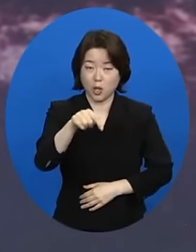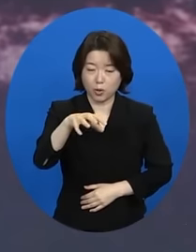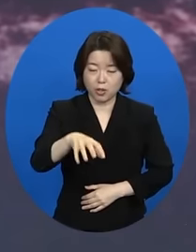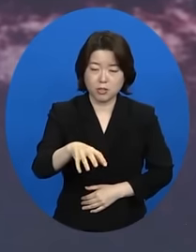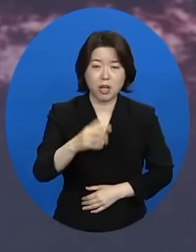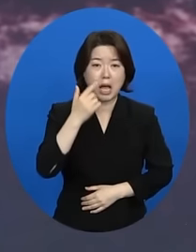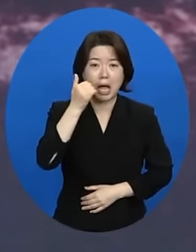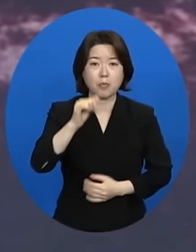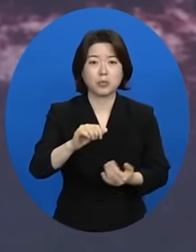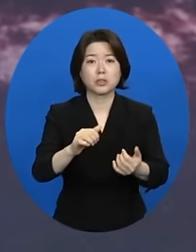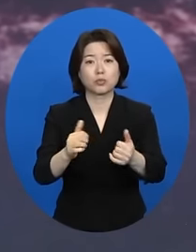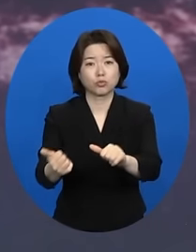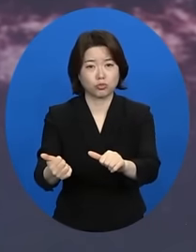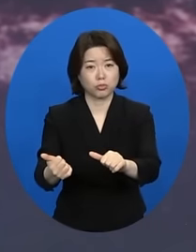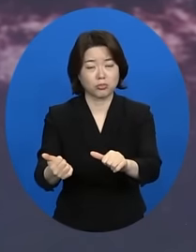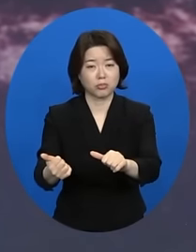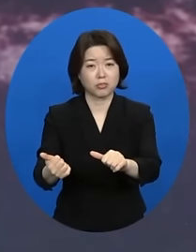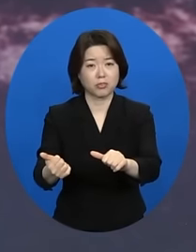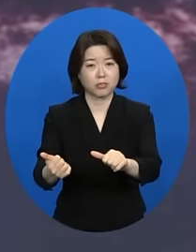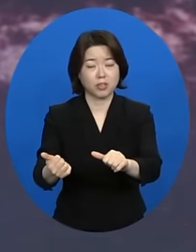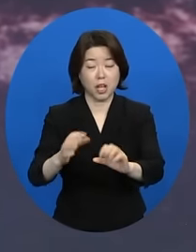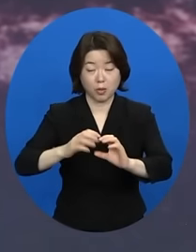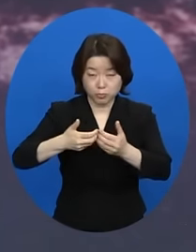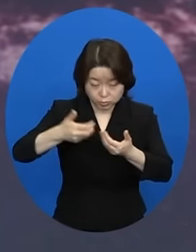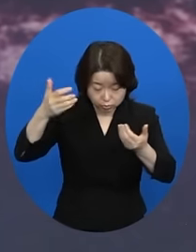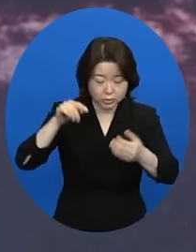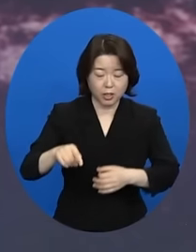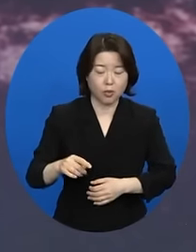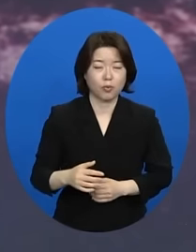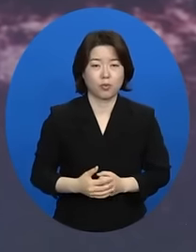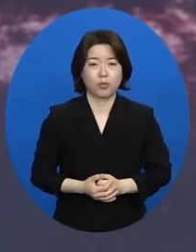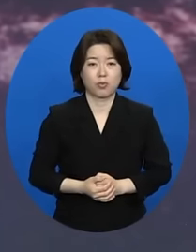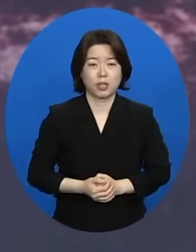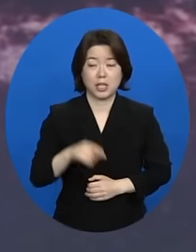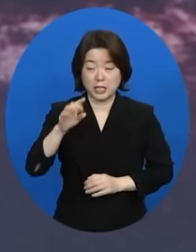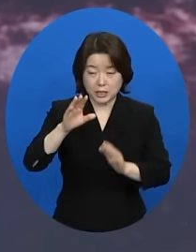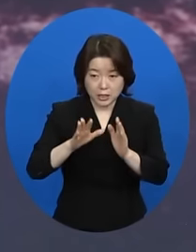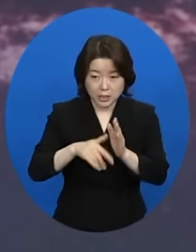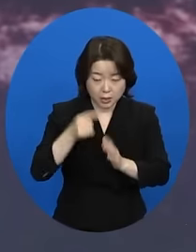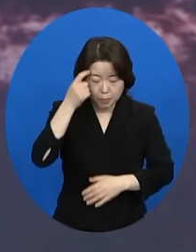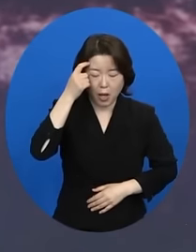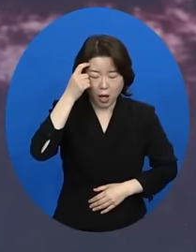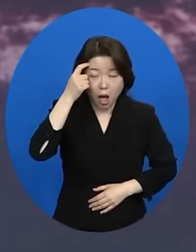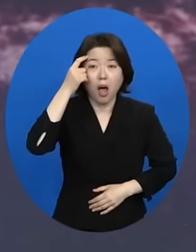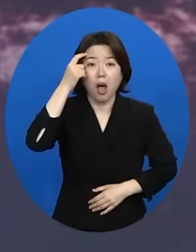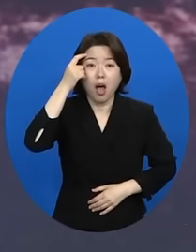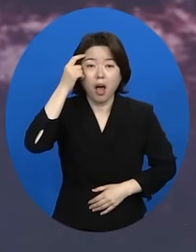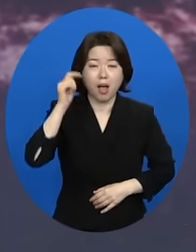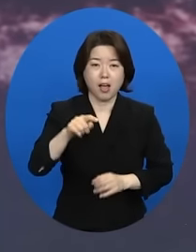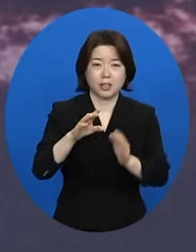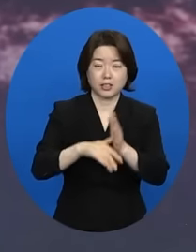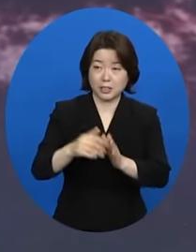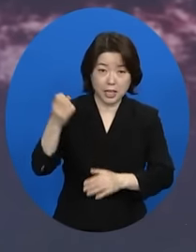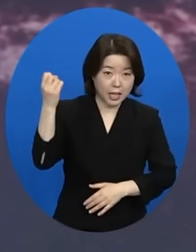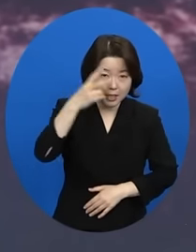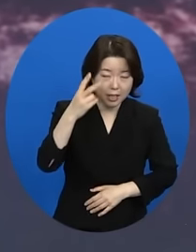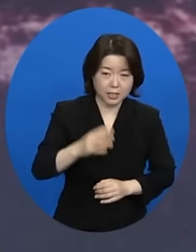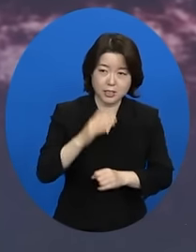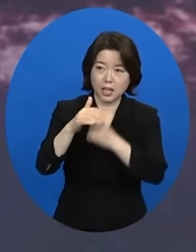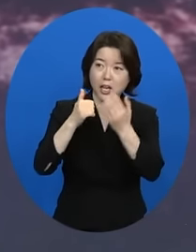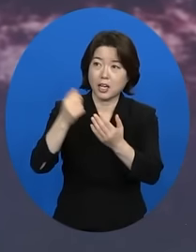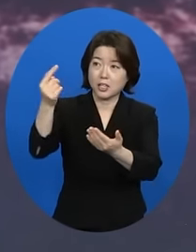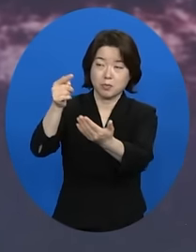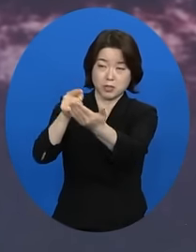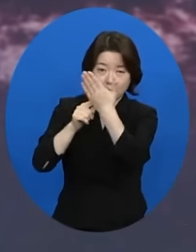아버지가 돌아가십니다. 아버지가 돌아가시니까 그제서야 생각이 나는 거예요. 그리고 그때 다시 하나님께